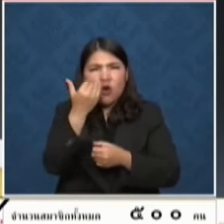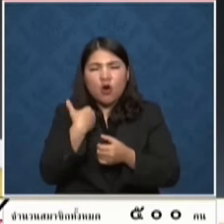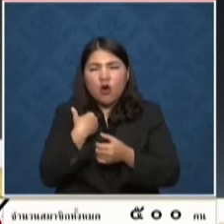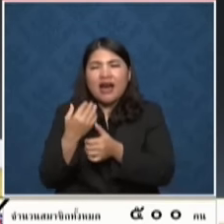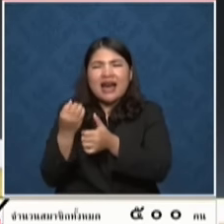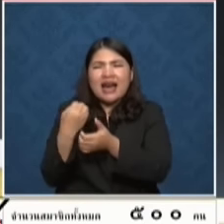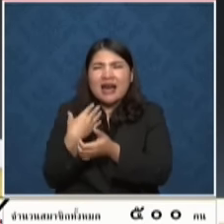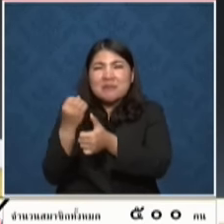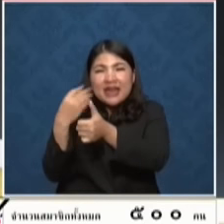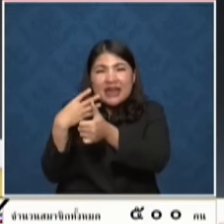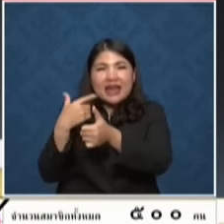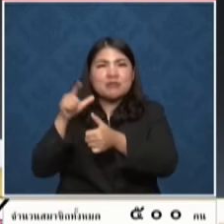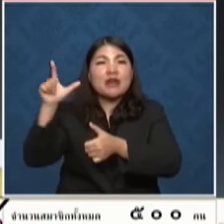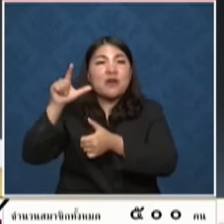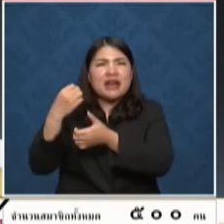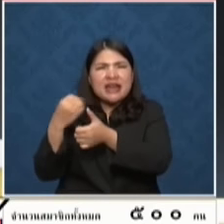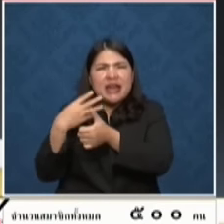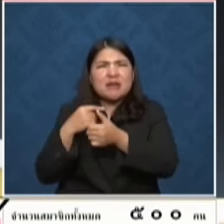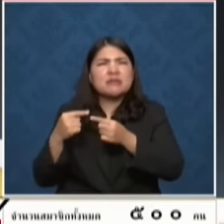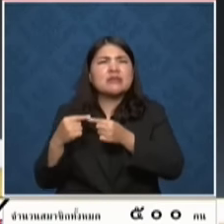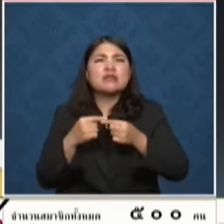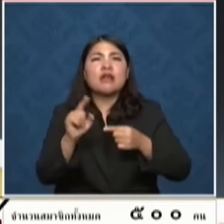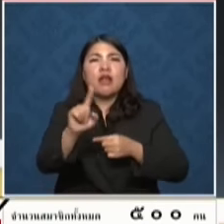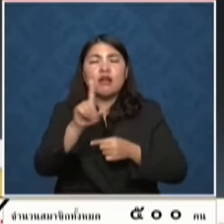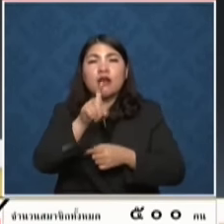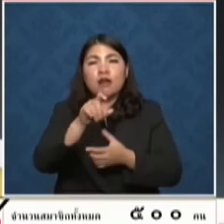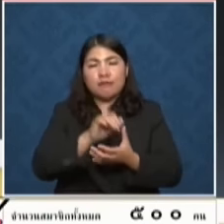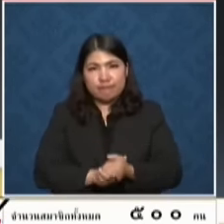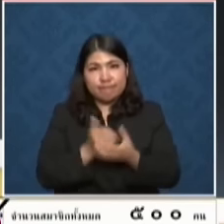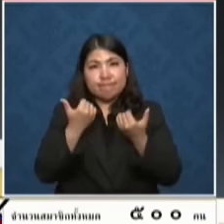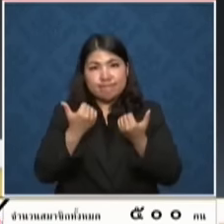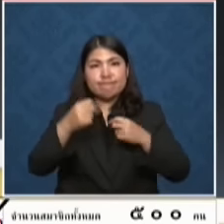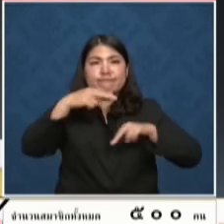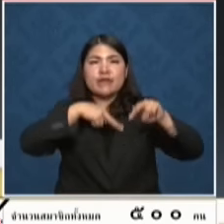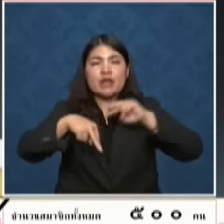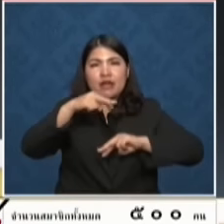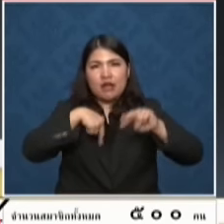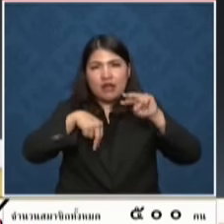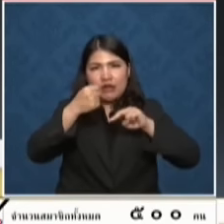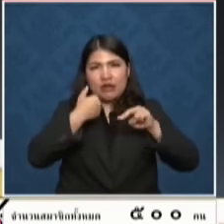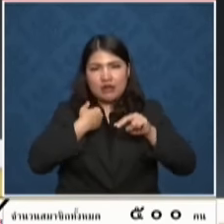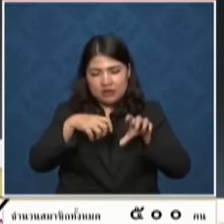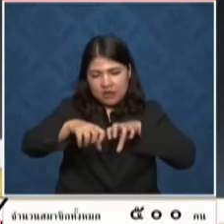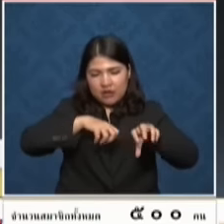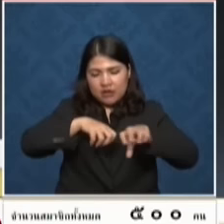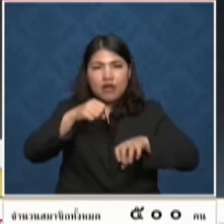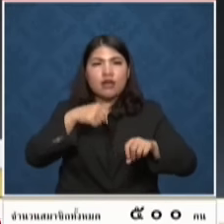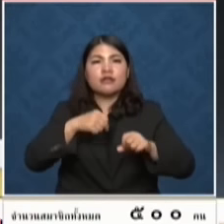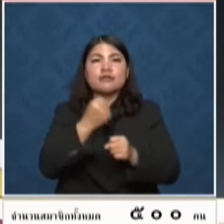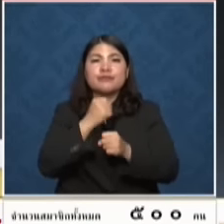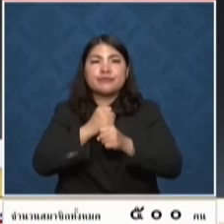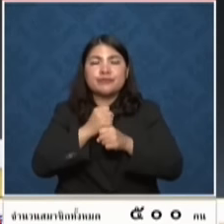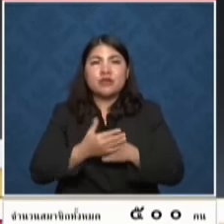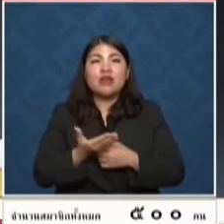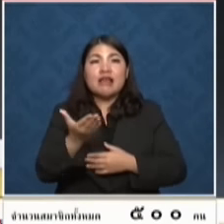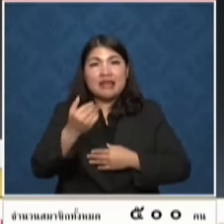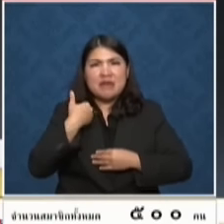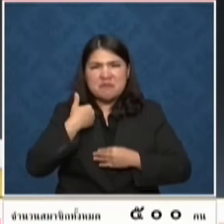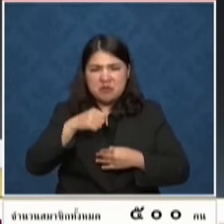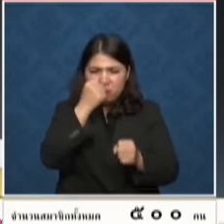วิธีนึงของคุณไนท์พูดไปเรื่อยๆเพลินๆลืมๆไป โอเคอ่ะนี่อันนี้มาถึงคุณไอซ์ก่อนจะเข้ารายการเมื่อสักครู่เนี่ย